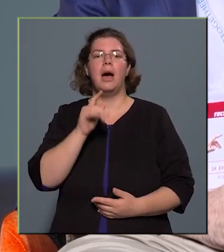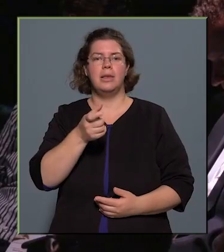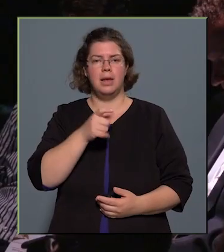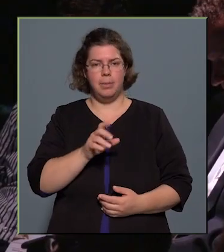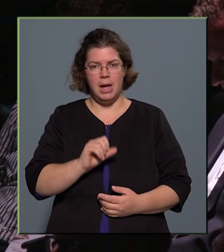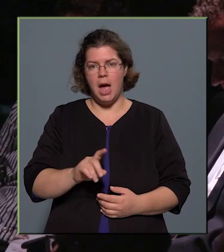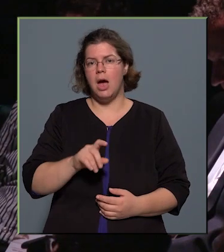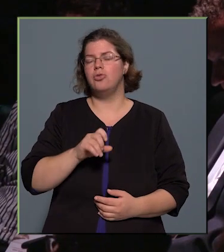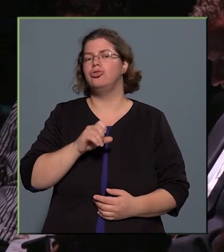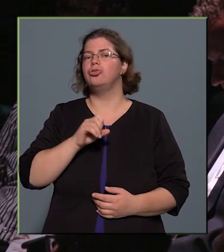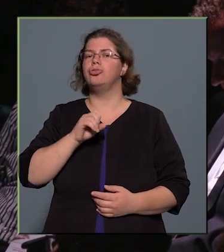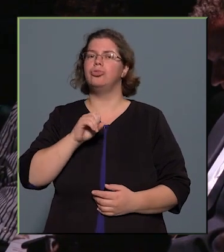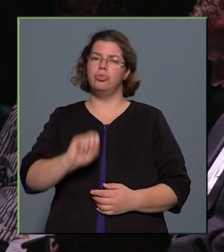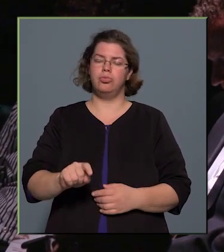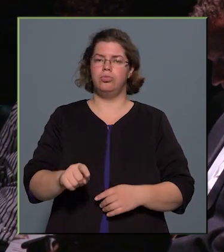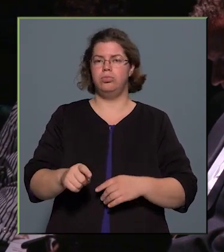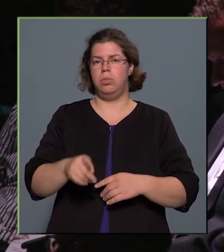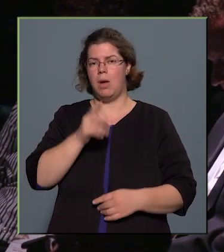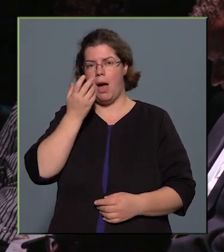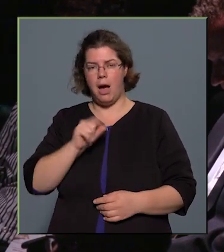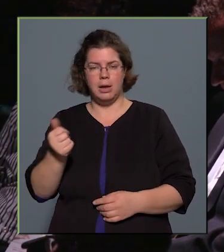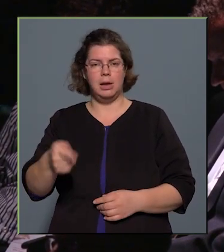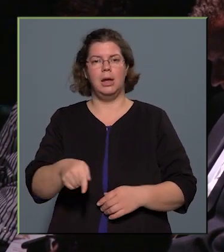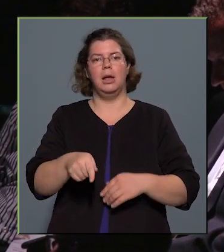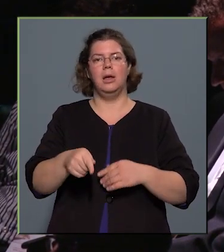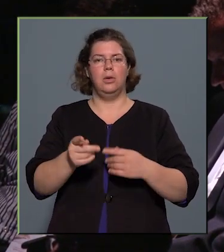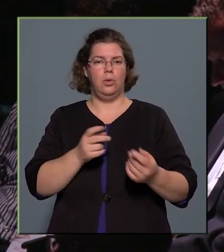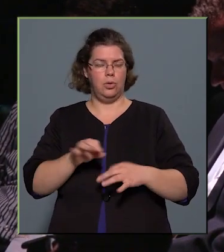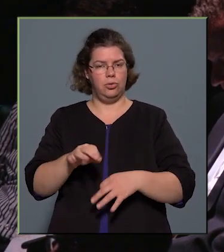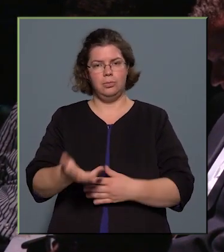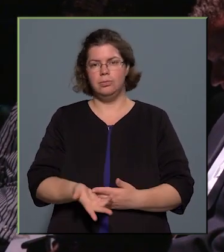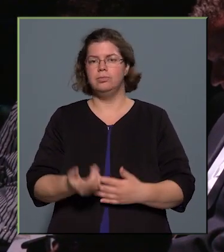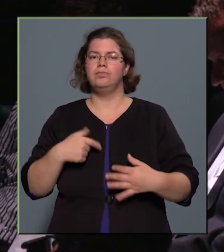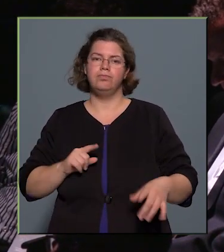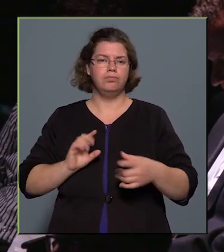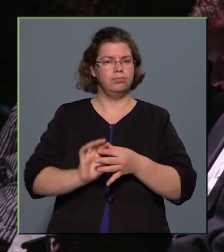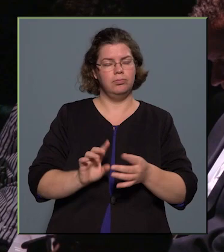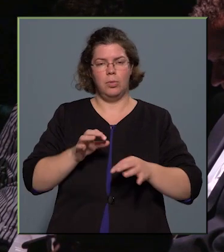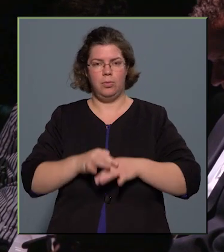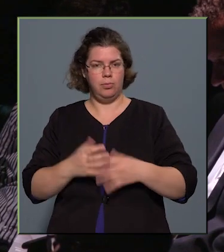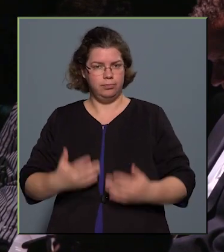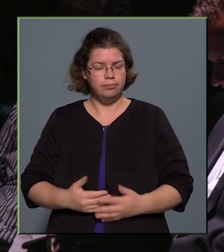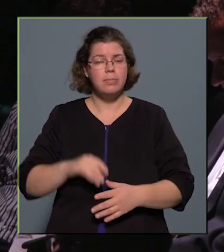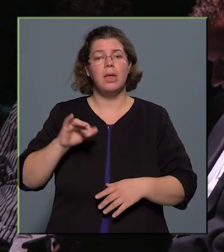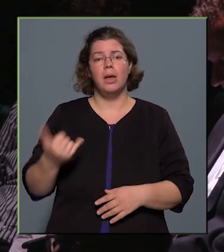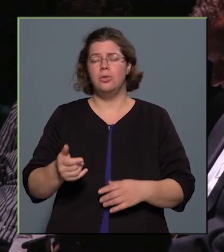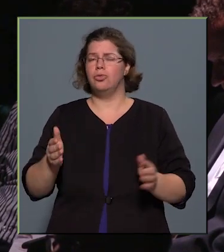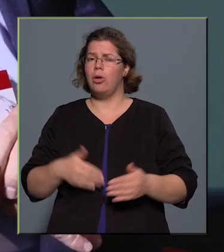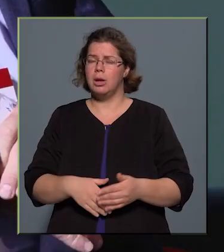Automotive Hungary Kft-től. Az ipari mérnökség tartozik hozzám, mint ipari mérnökség vezetője. Én nagyon